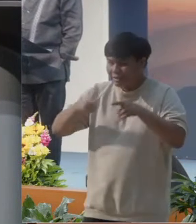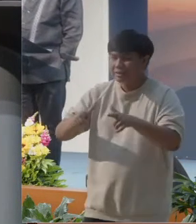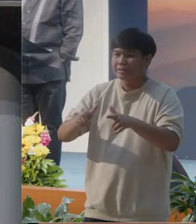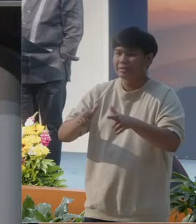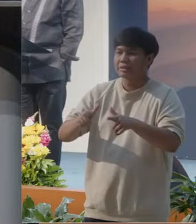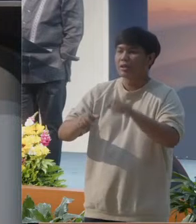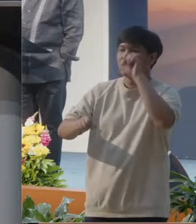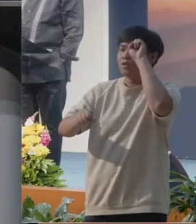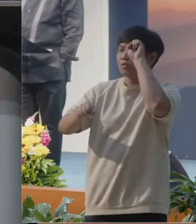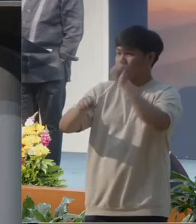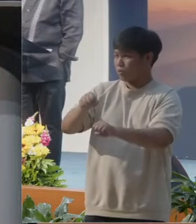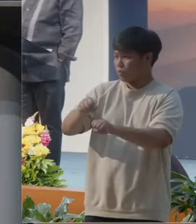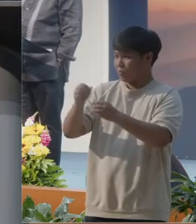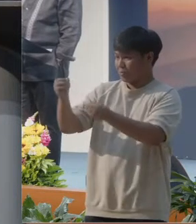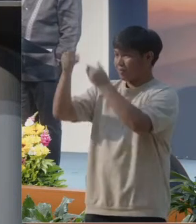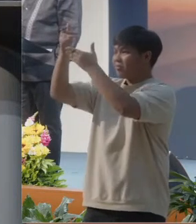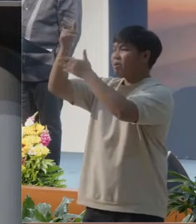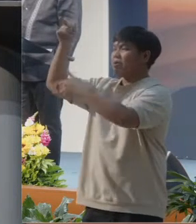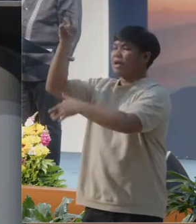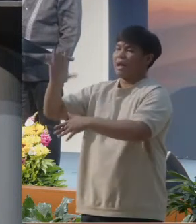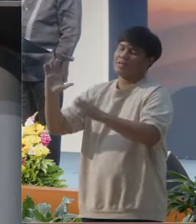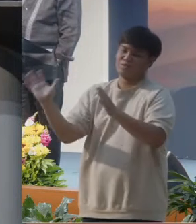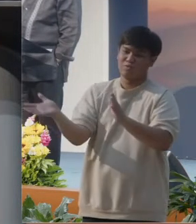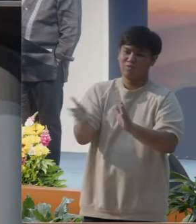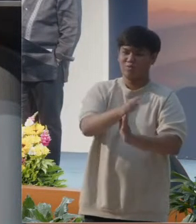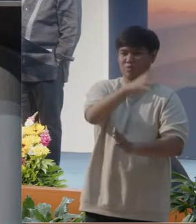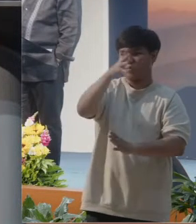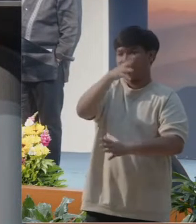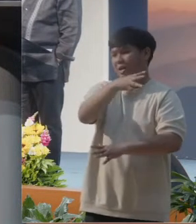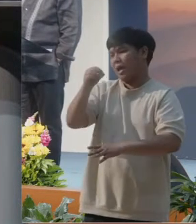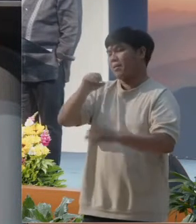Panginoon upang makita ang kanyang kaluwalhatian.